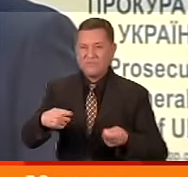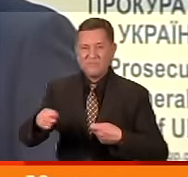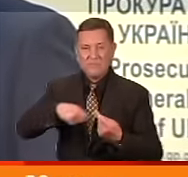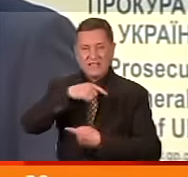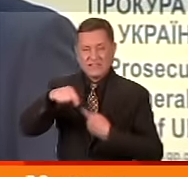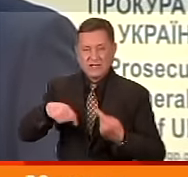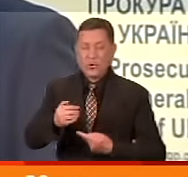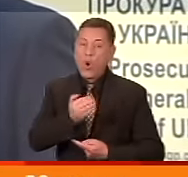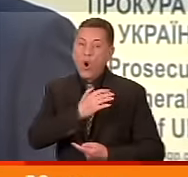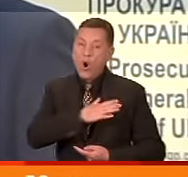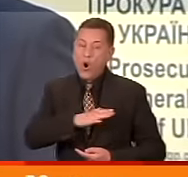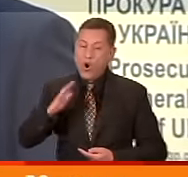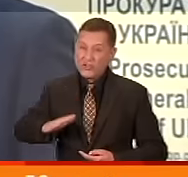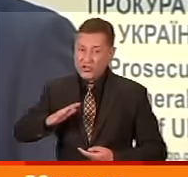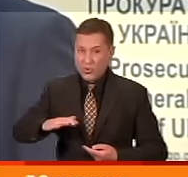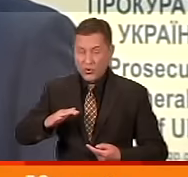заяви про